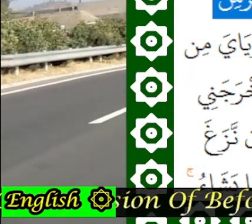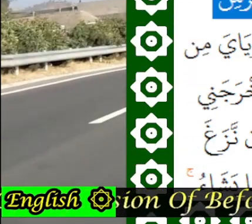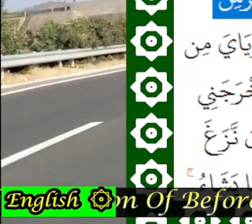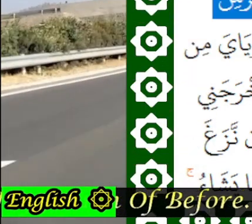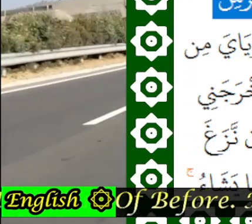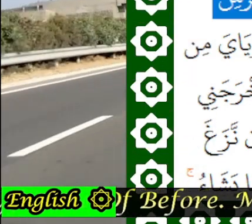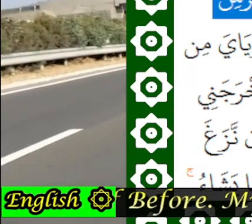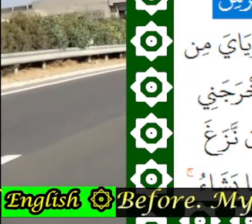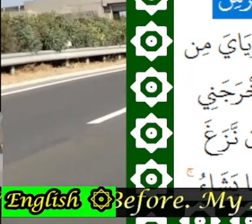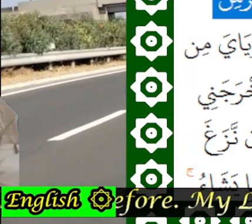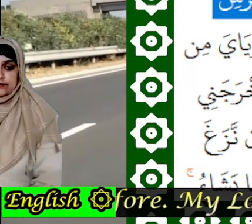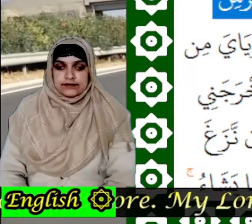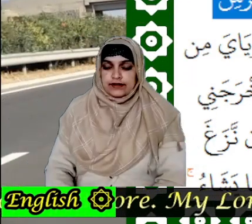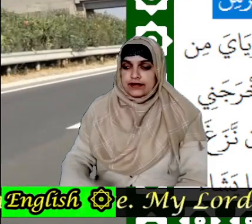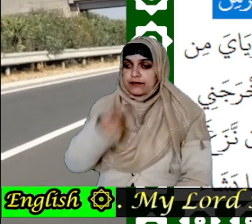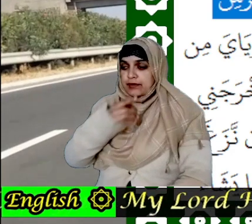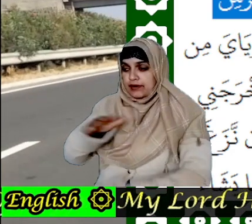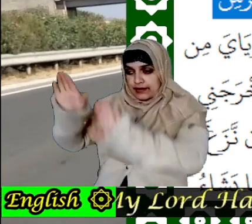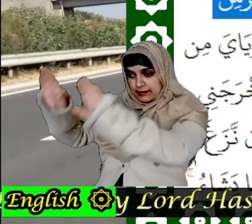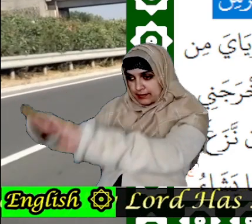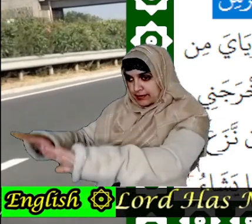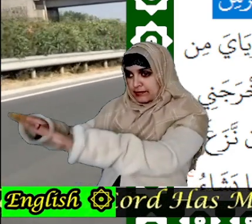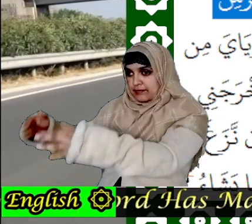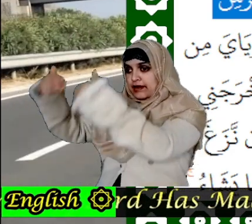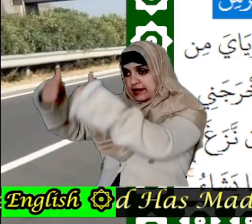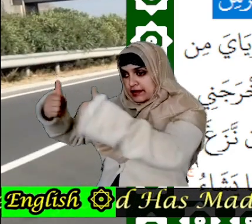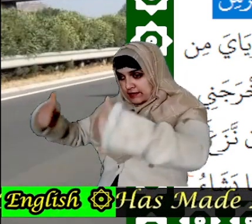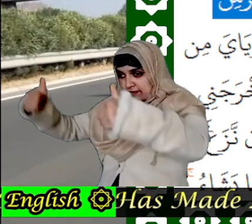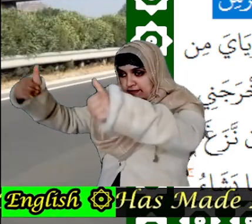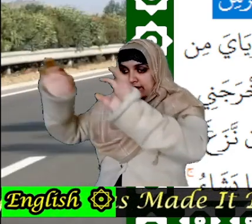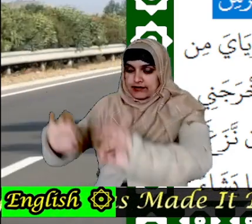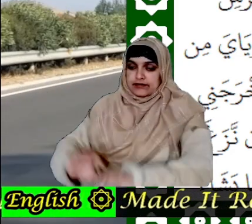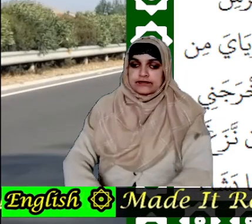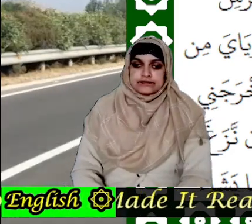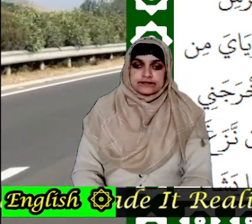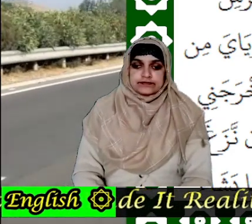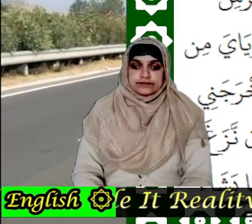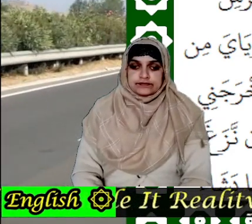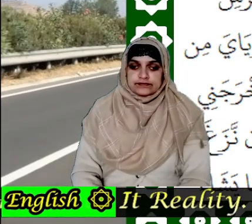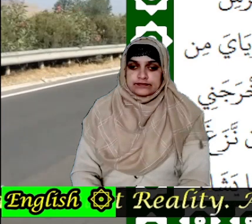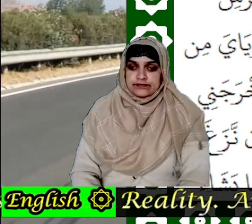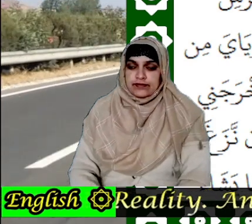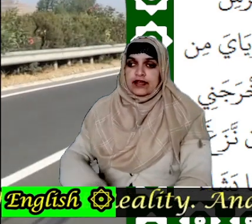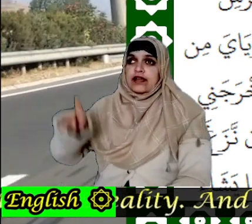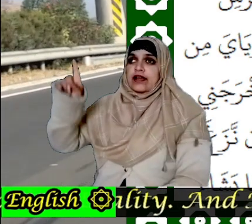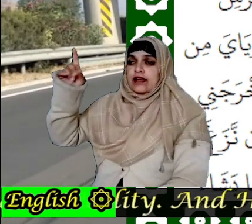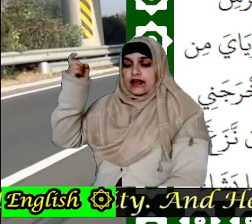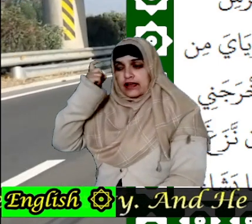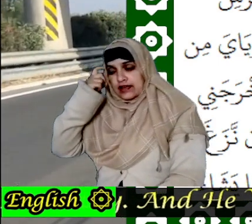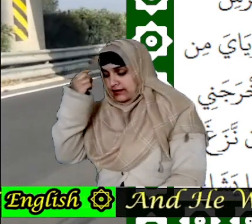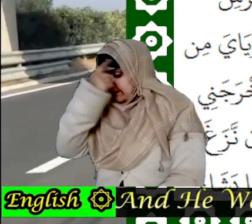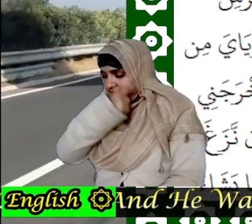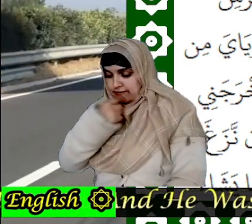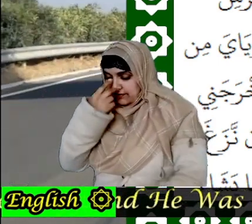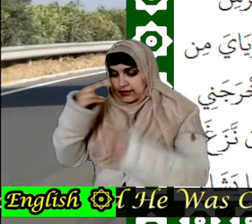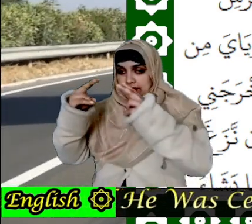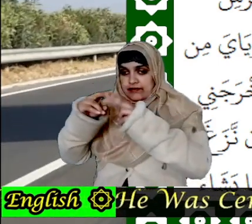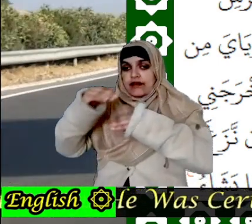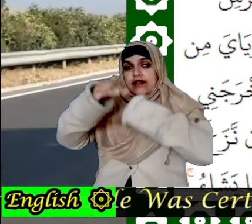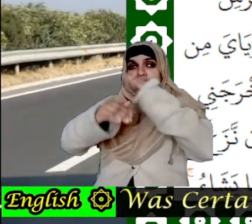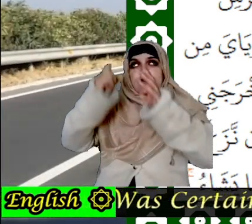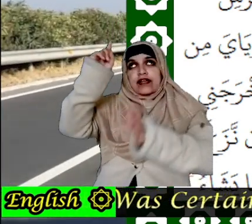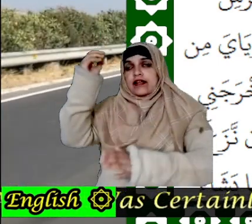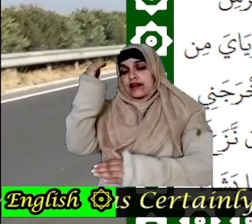تسديم تجج ورفع أبويه على العرش سرر والفوده سرر تيسس وخروا له سجدا